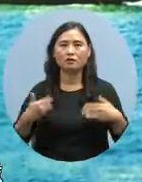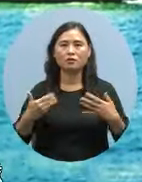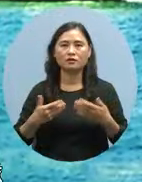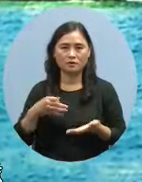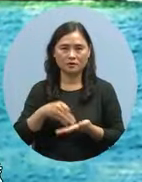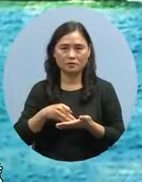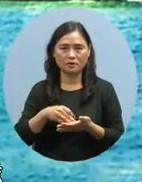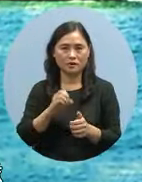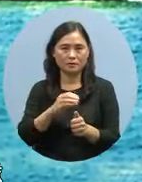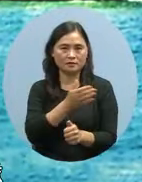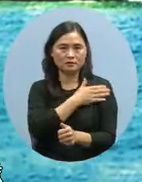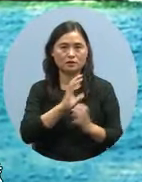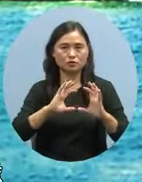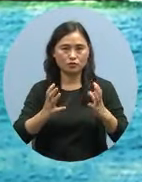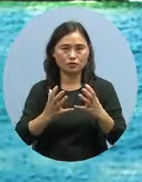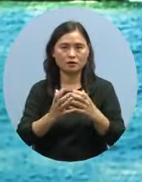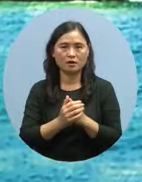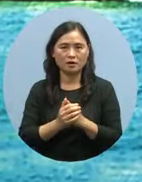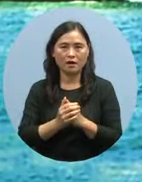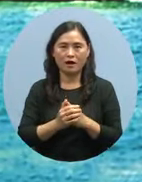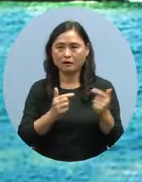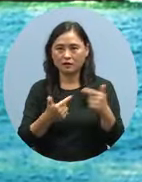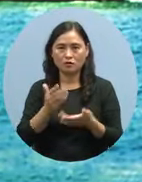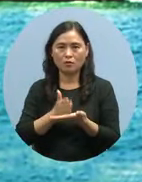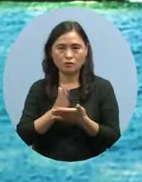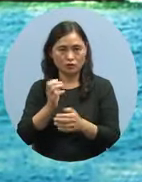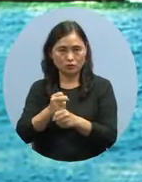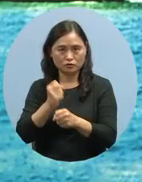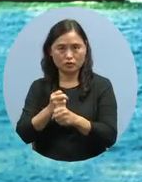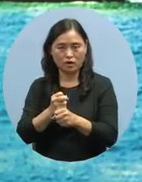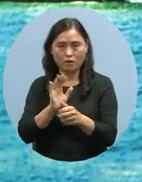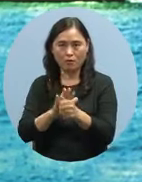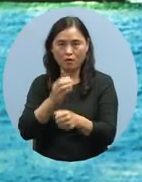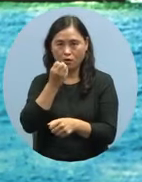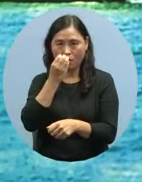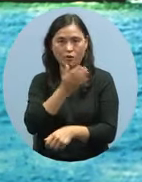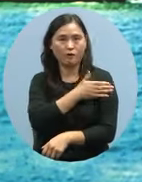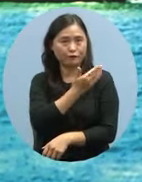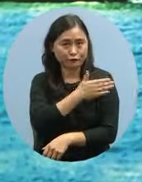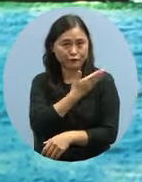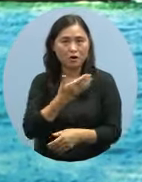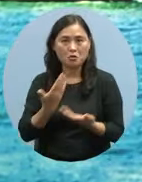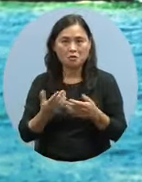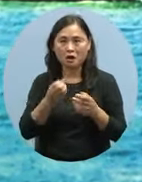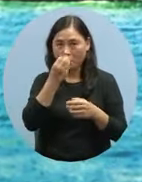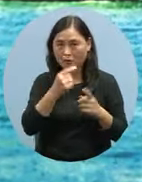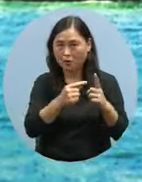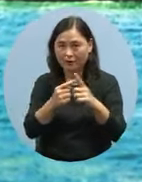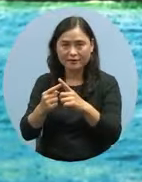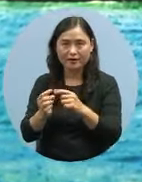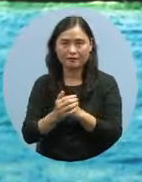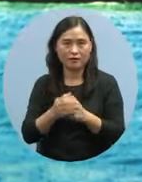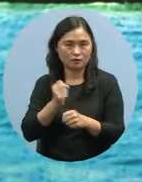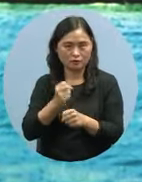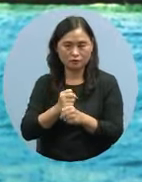我好開心可以加入呢個嘅問責嘅團隊，去為我哋繼續咧喺唔同嘅崗位上面咧，為我哋香港嘅打工仔，以及我哋香港廣大市民咧，